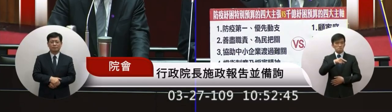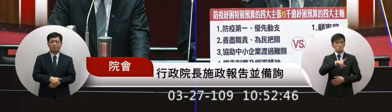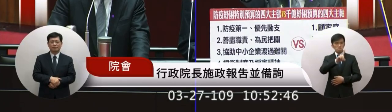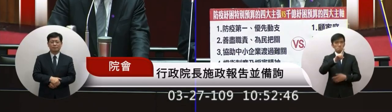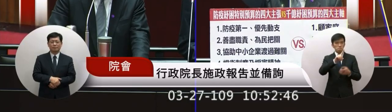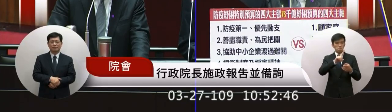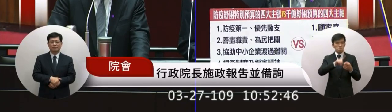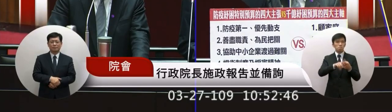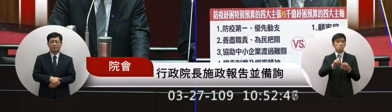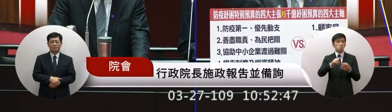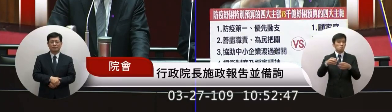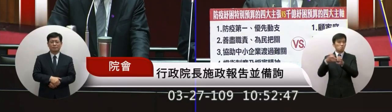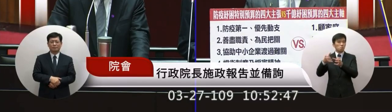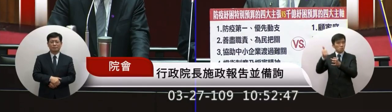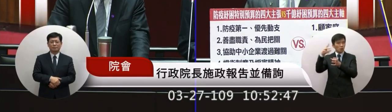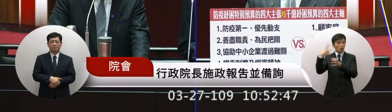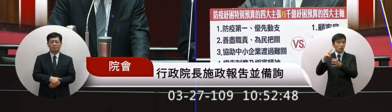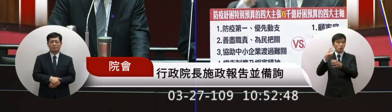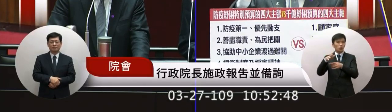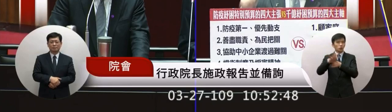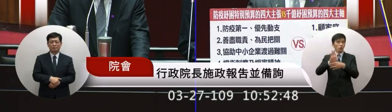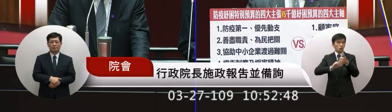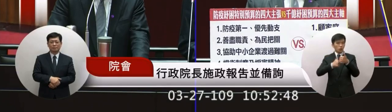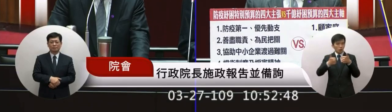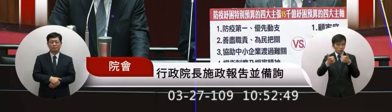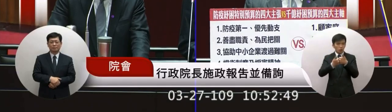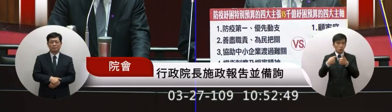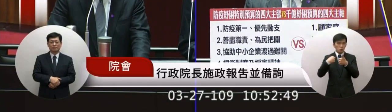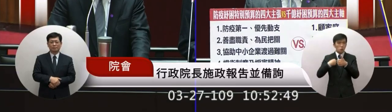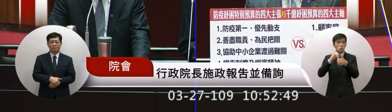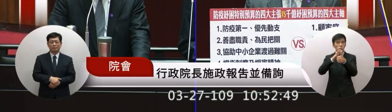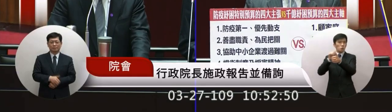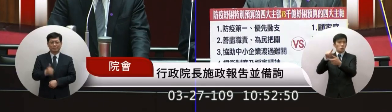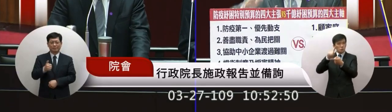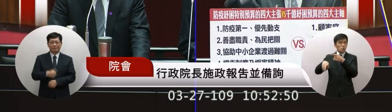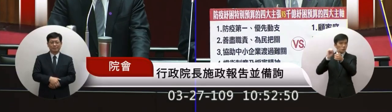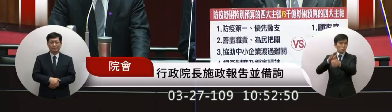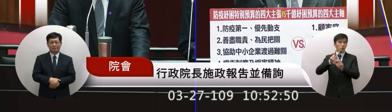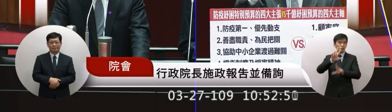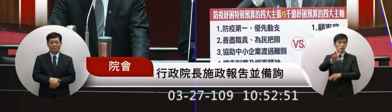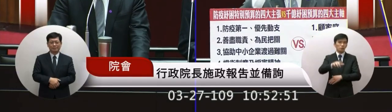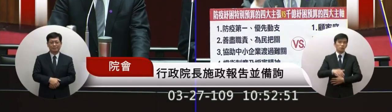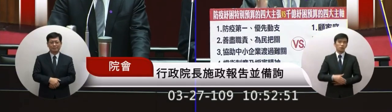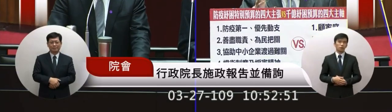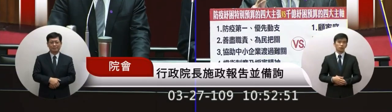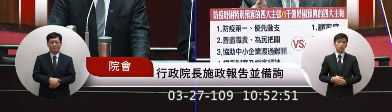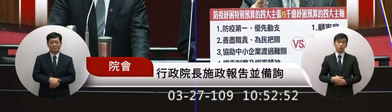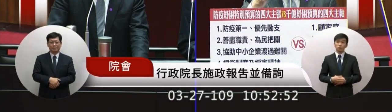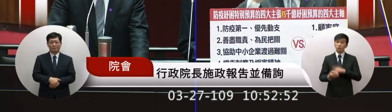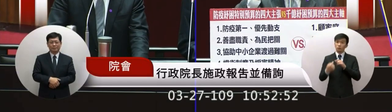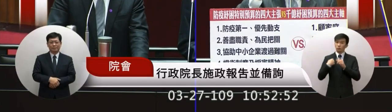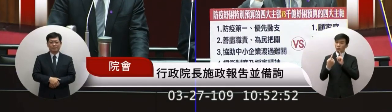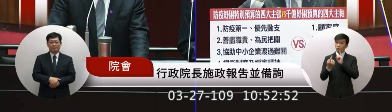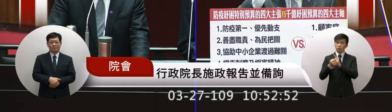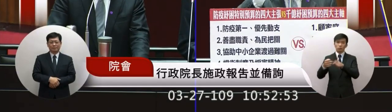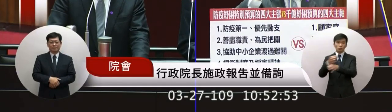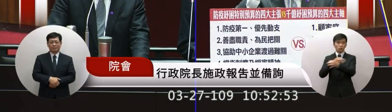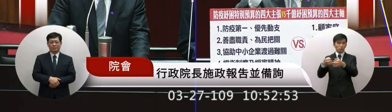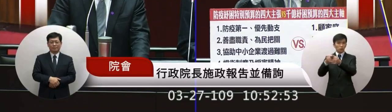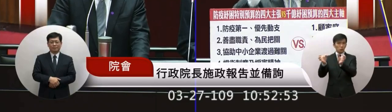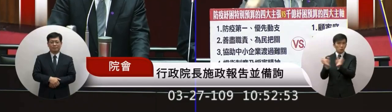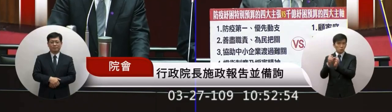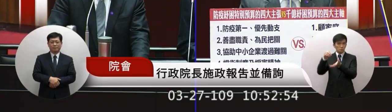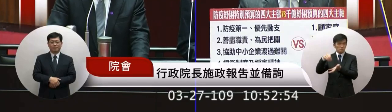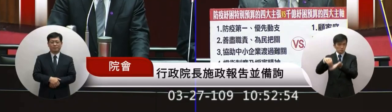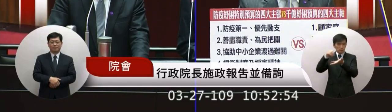件，保证的物件，到农委会主委的物件，我哪有带你读啦？ 谢谢。 我对经济部所提出